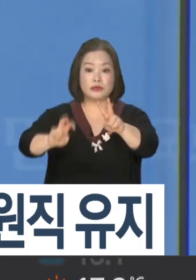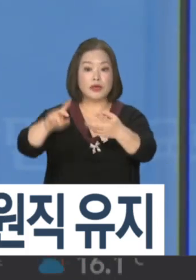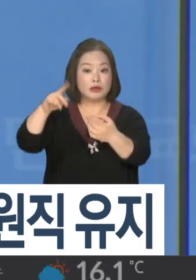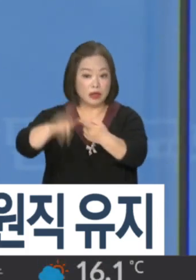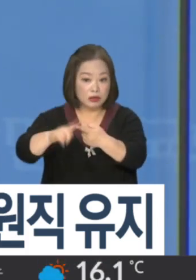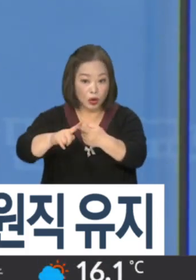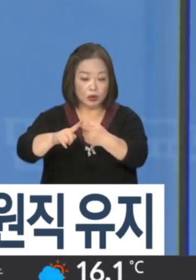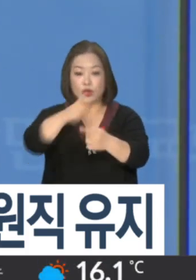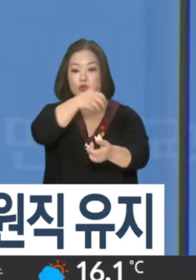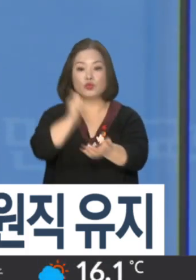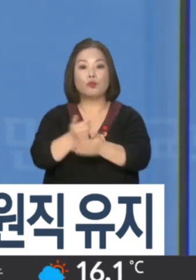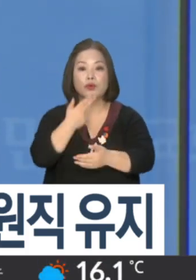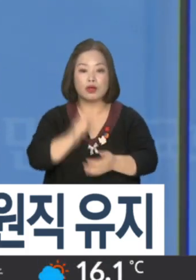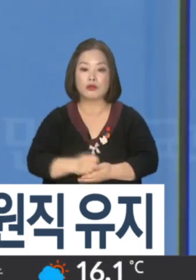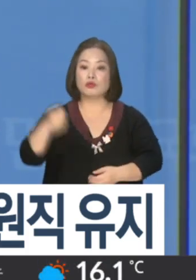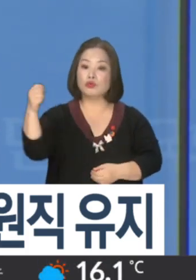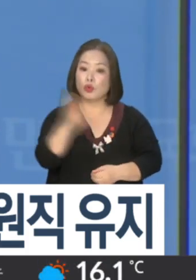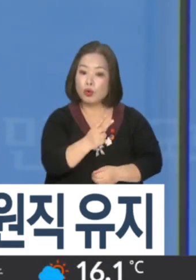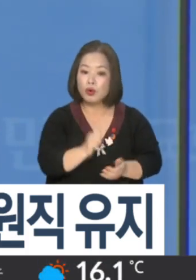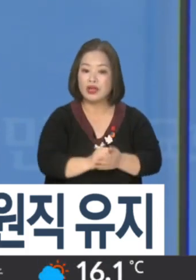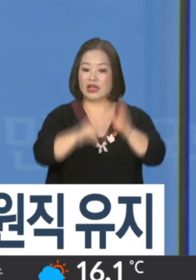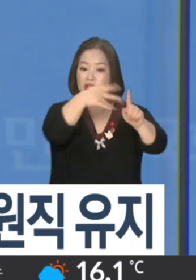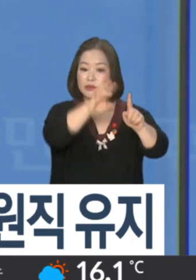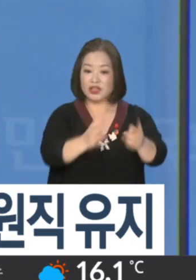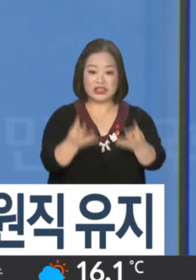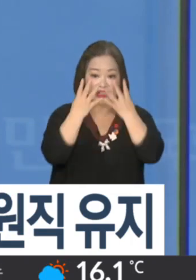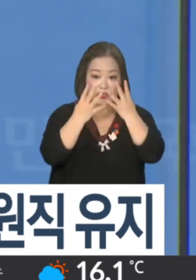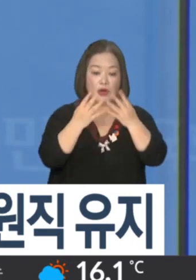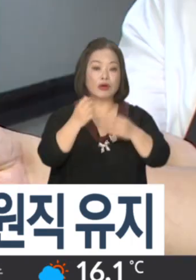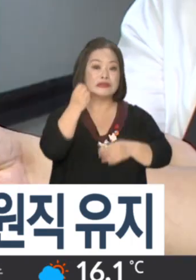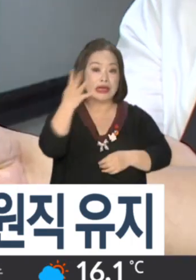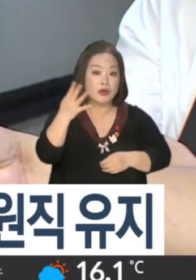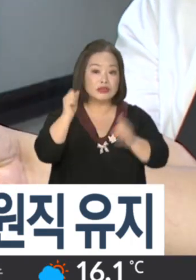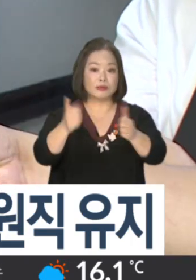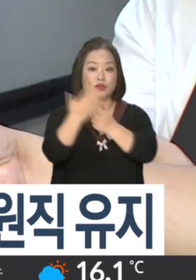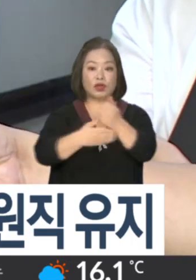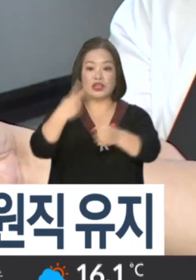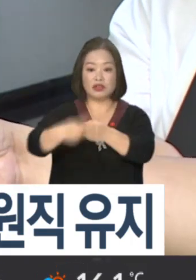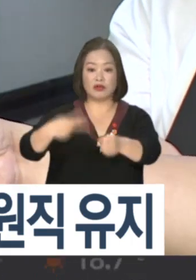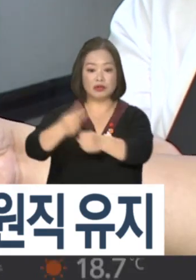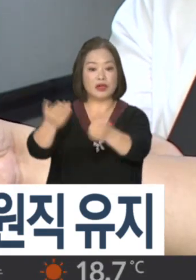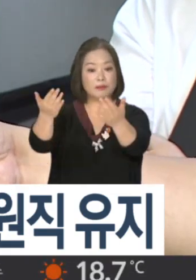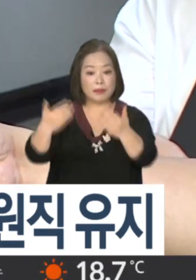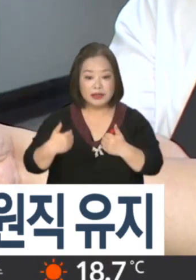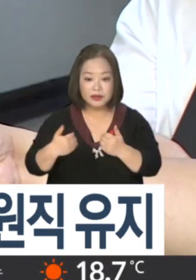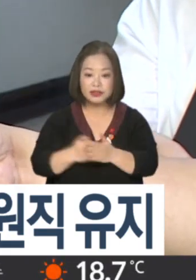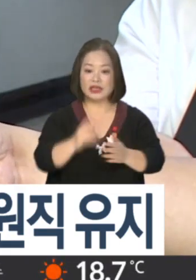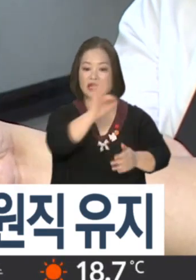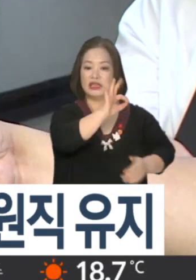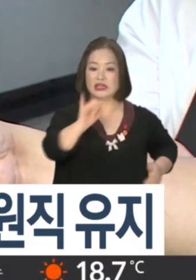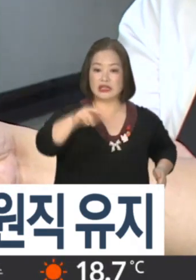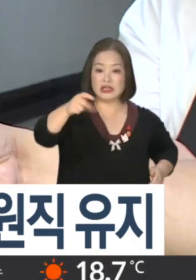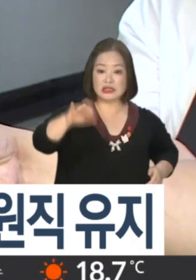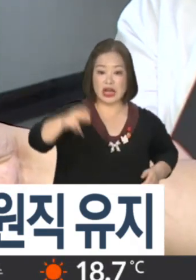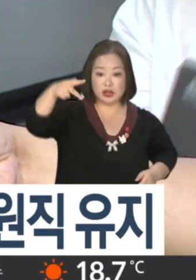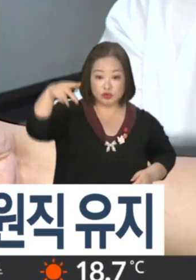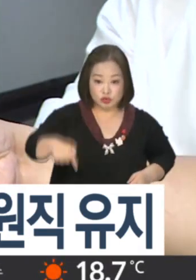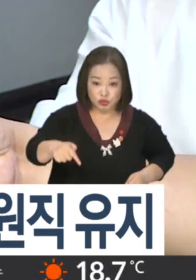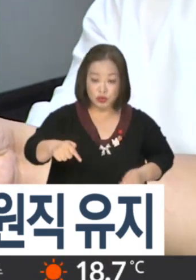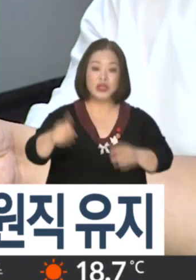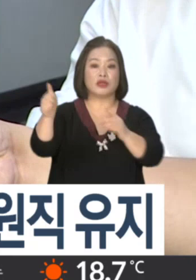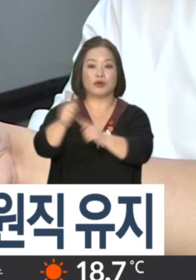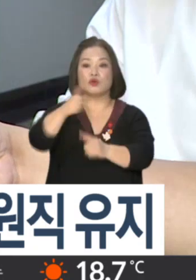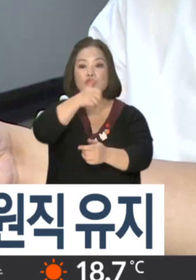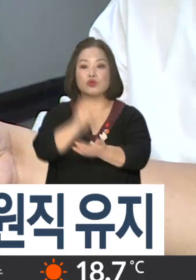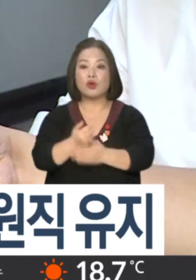팔았다가 같은 혐의로 기소돼 열심해서 징역 4개월에 집행위에 2년을 선고받은 이상수 전 노동부 장관에게도